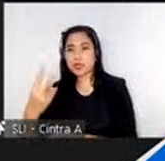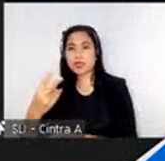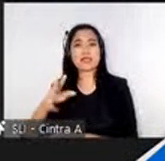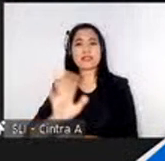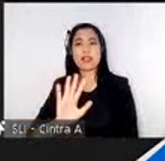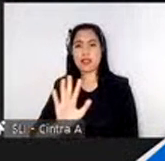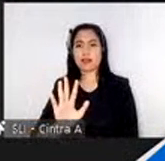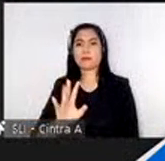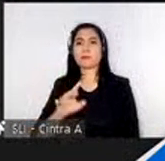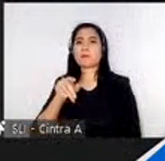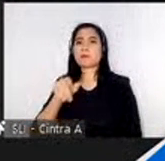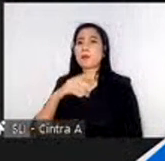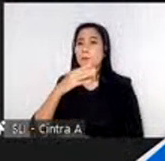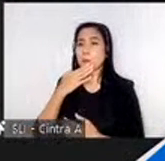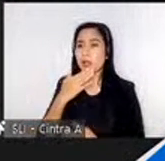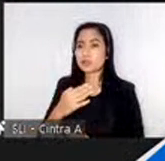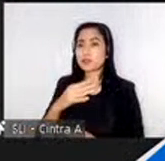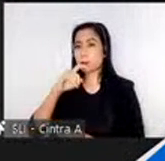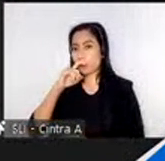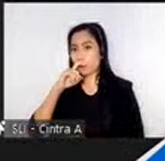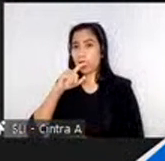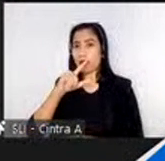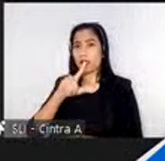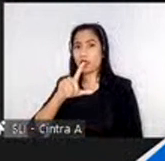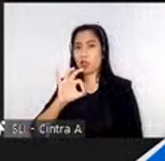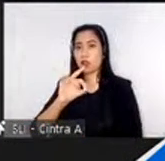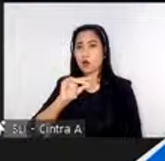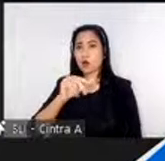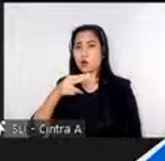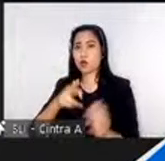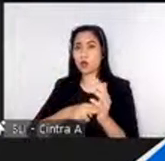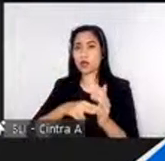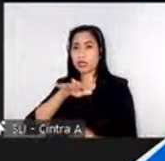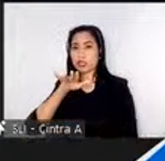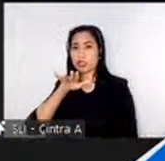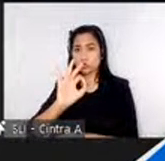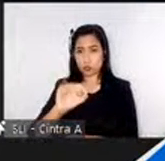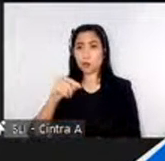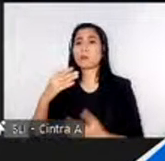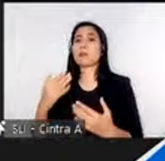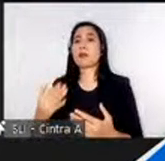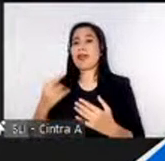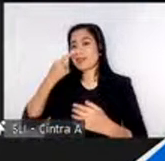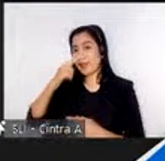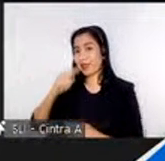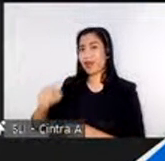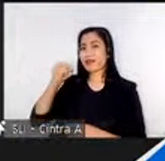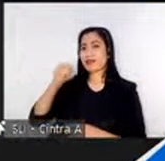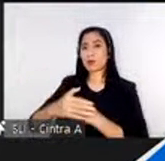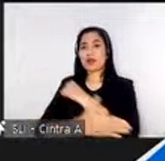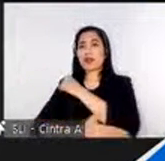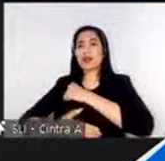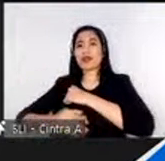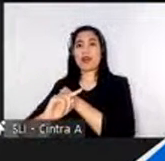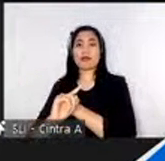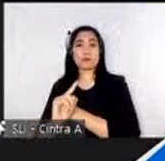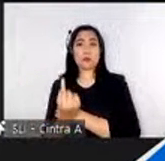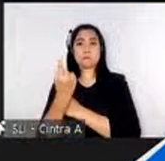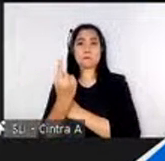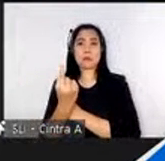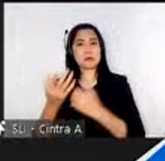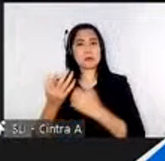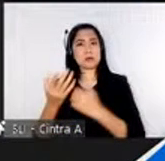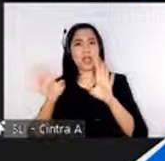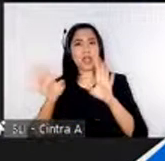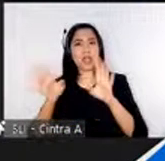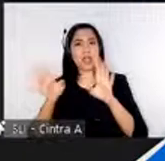Lorenzo ee beliau menjelaskan Bagaimana Thailand sebagai negara pertama di Asia yang sudah memiliki Rencana Aksi Nasional untuk